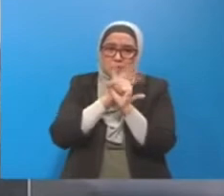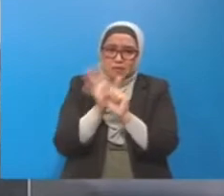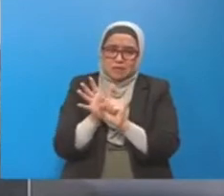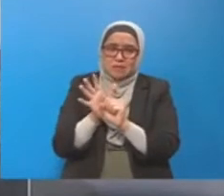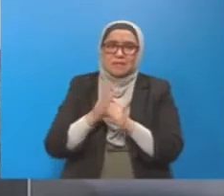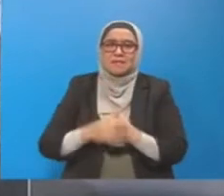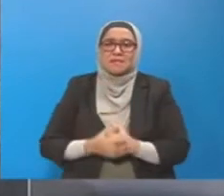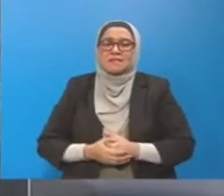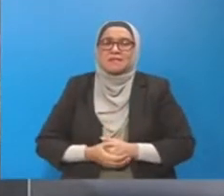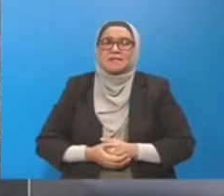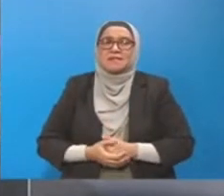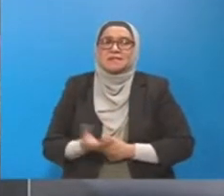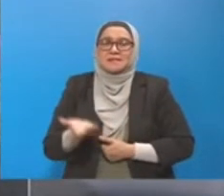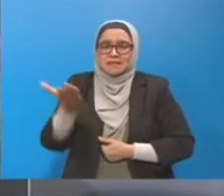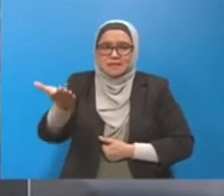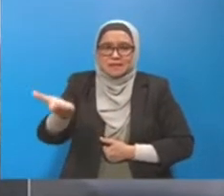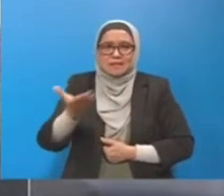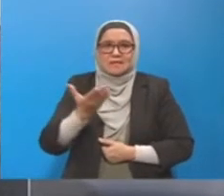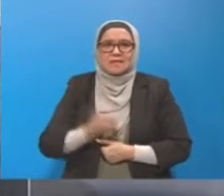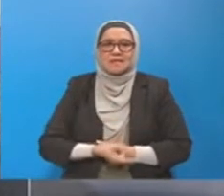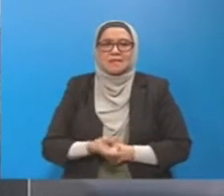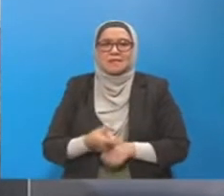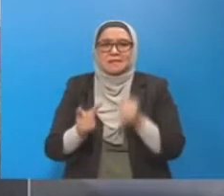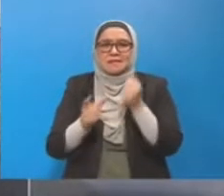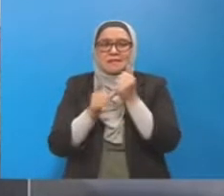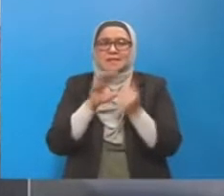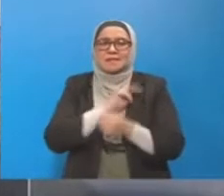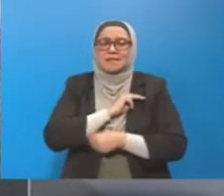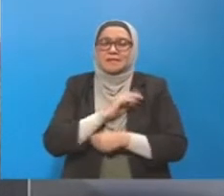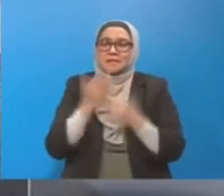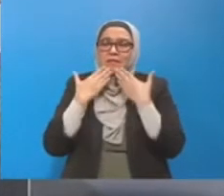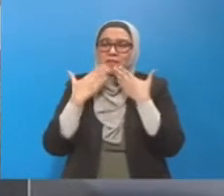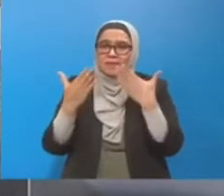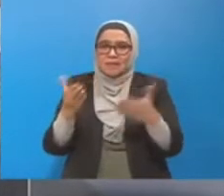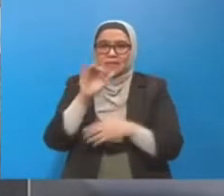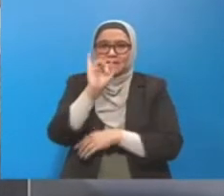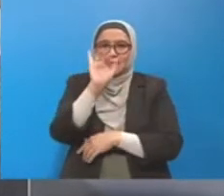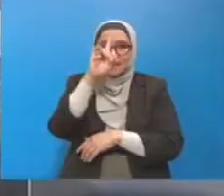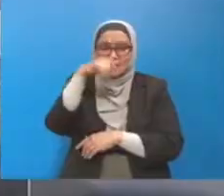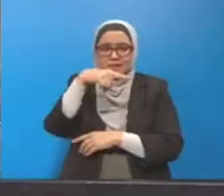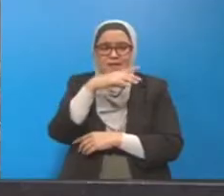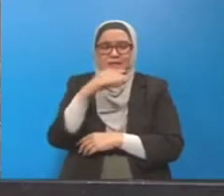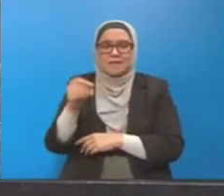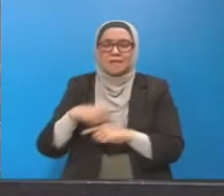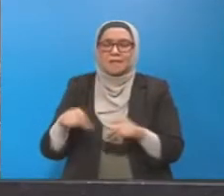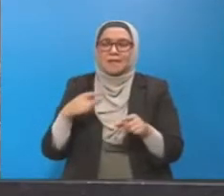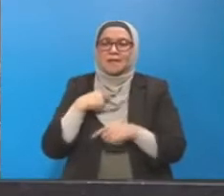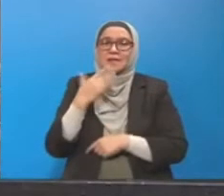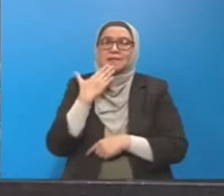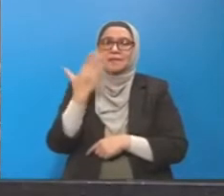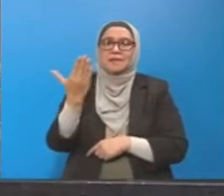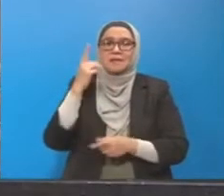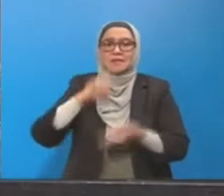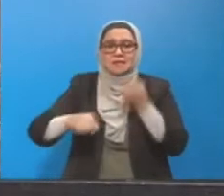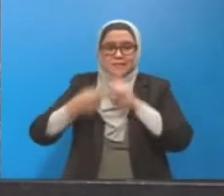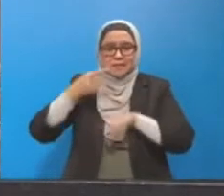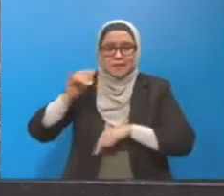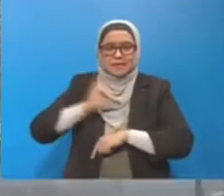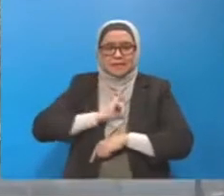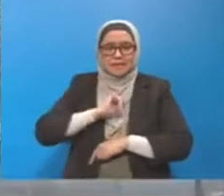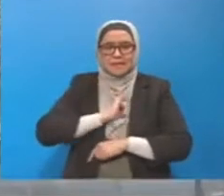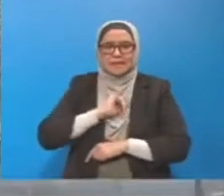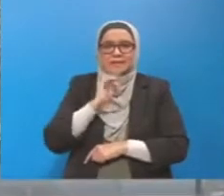terima kasih betul-betul terima kasih kepada sahabat saya Kuala krai yang membangkitkan berkenaan